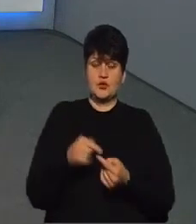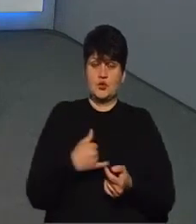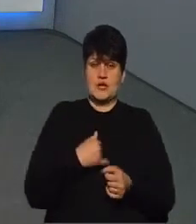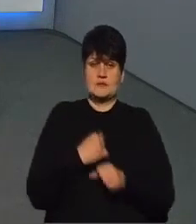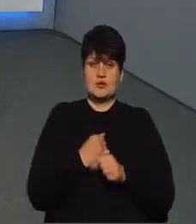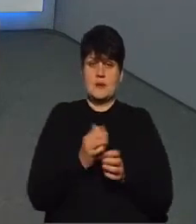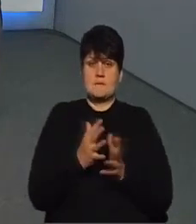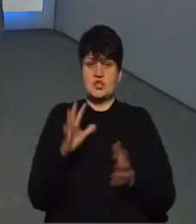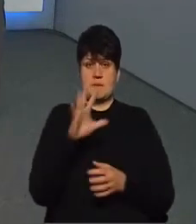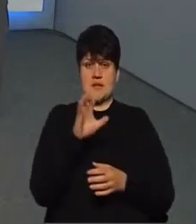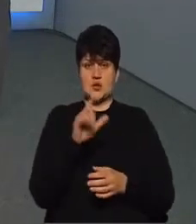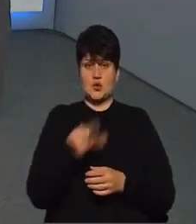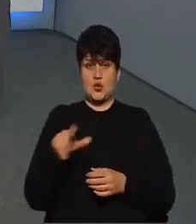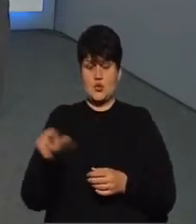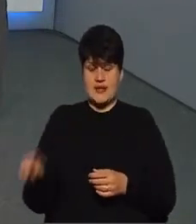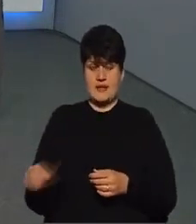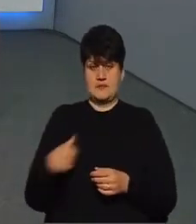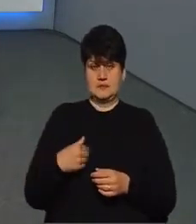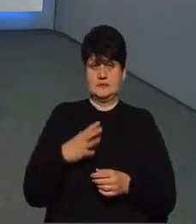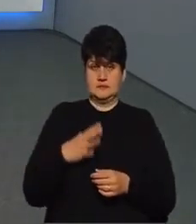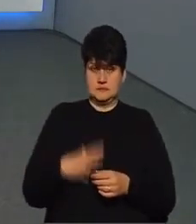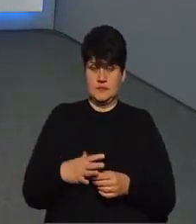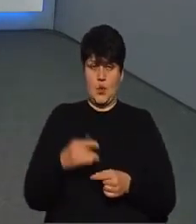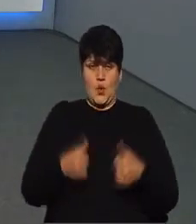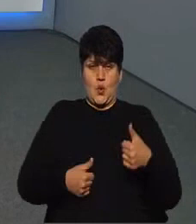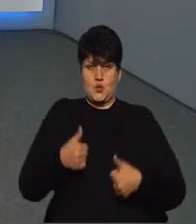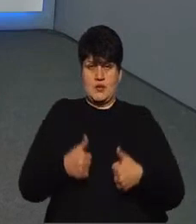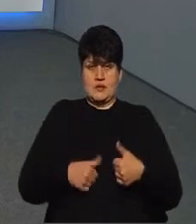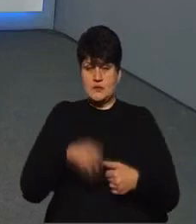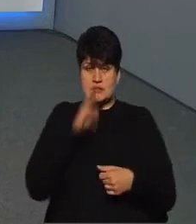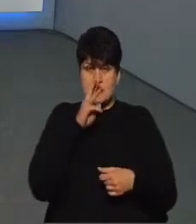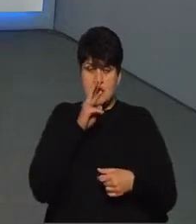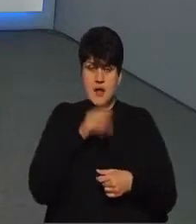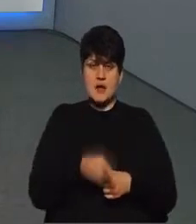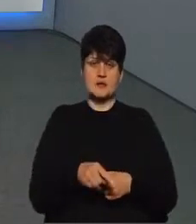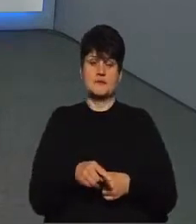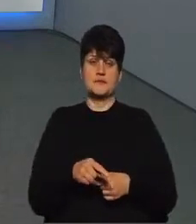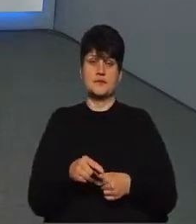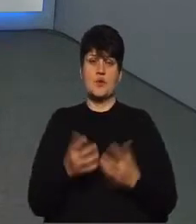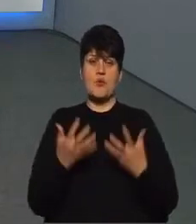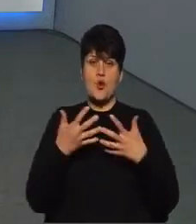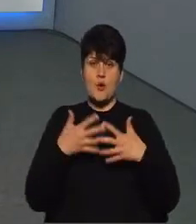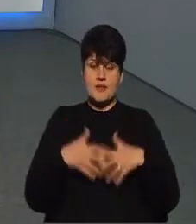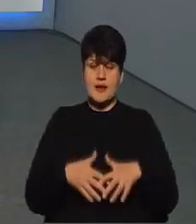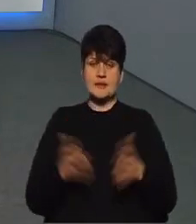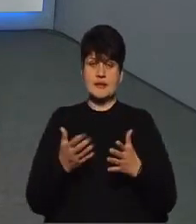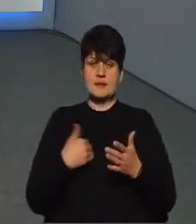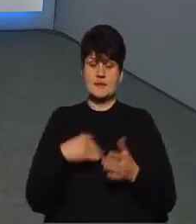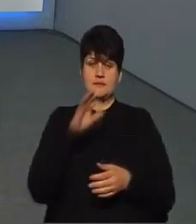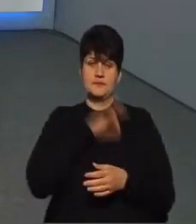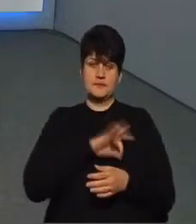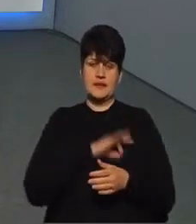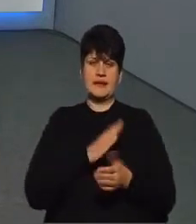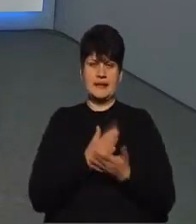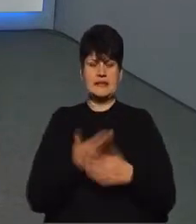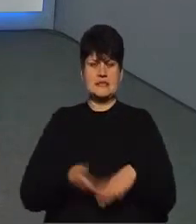людей. Ми мусимо конкурувати по заробітній платі, тому що обладнання, яке ми експлуатуємо, є досить складним. Нам